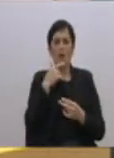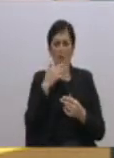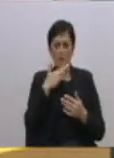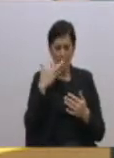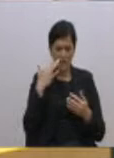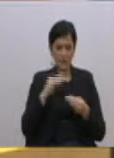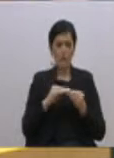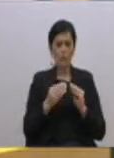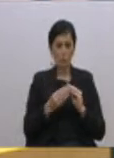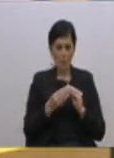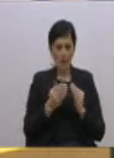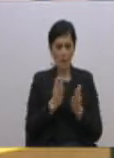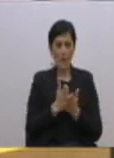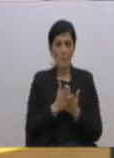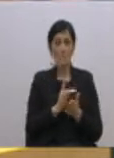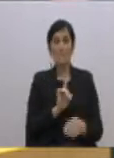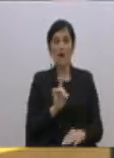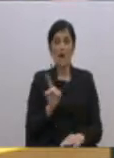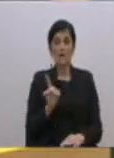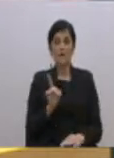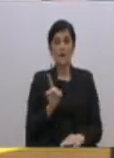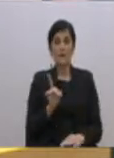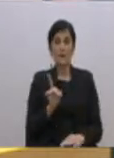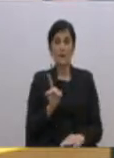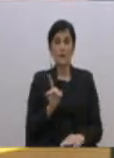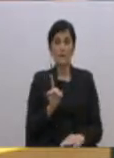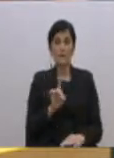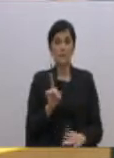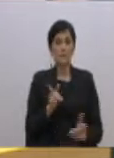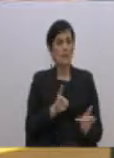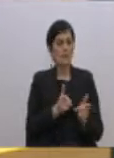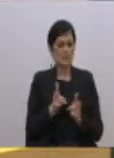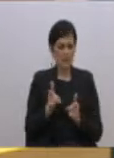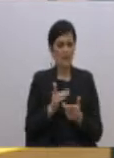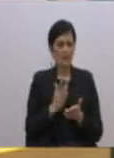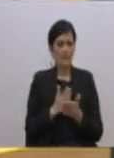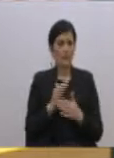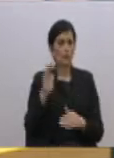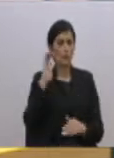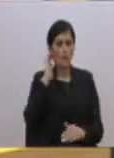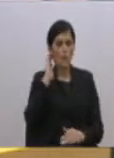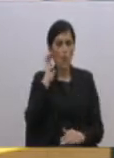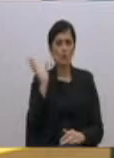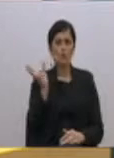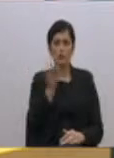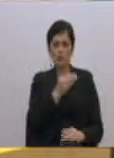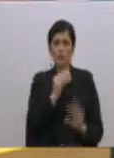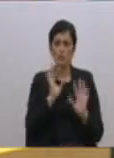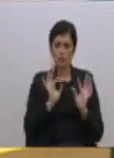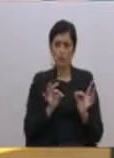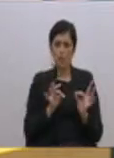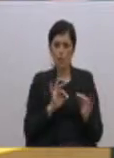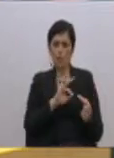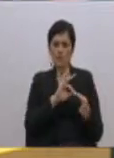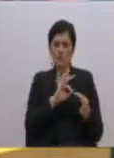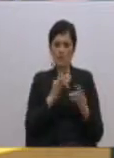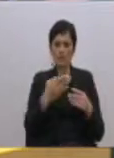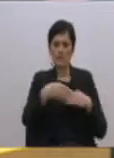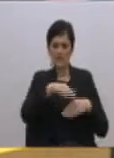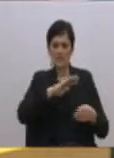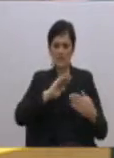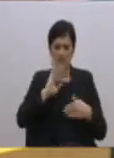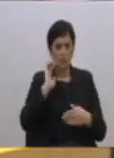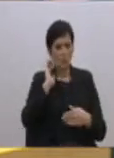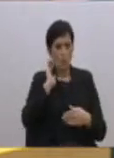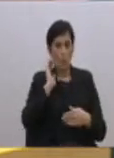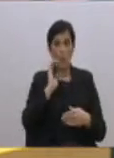aris, magram, da, zatvart, ce e în albat, pe usminut, cu el la construcțiul, ține, da, de vas, magram, mepirea dat,